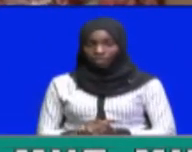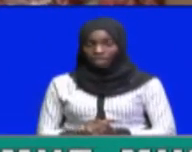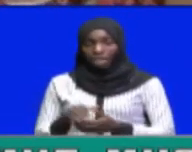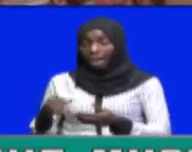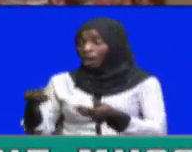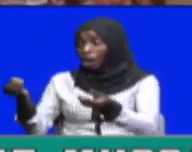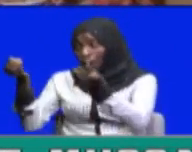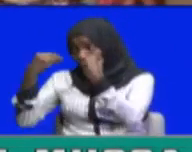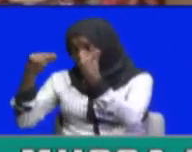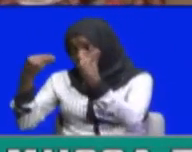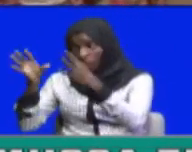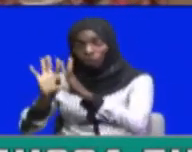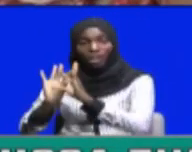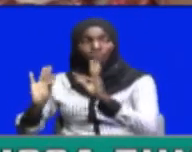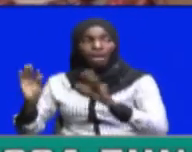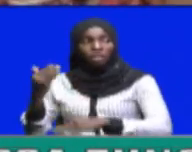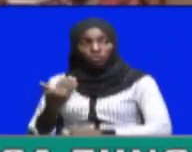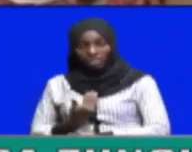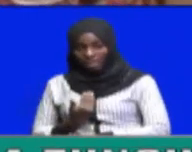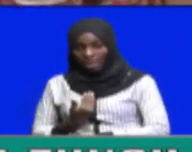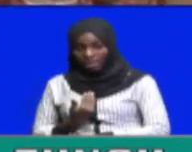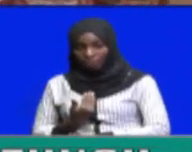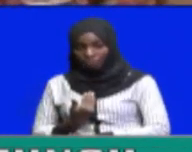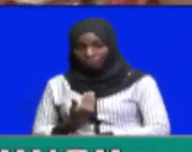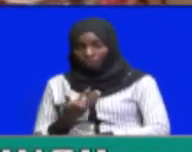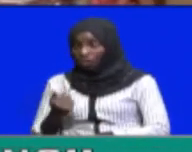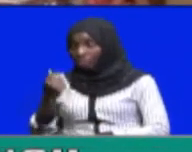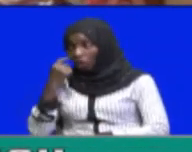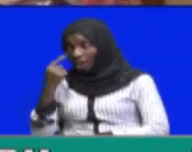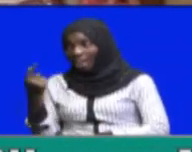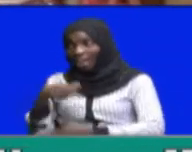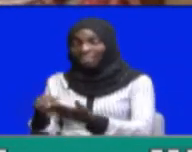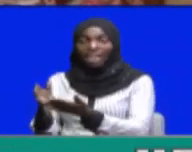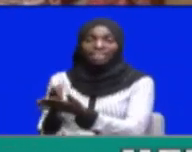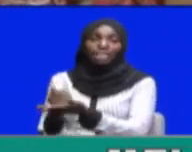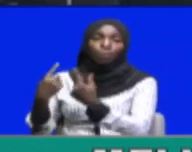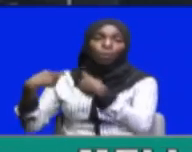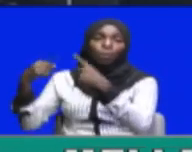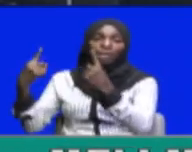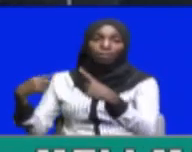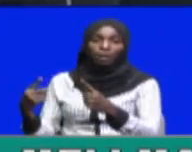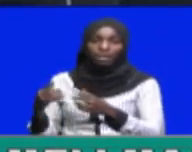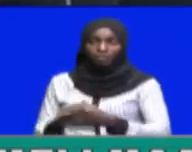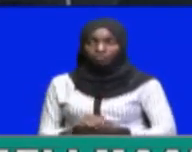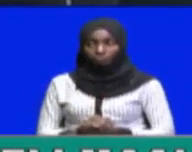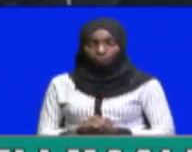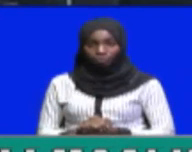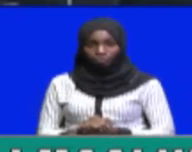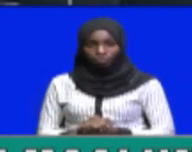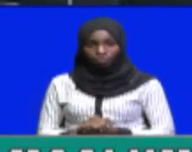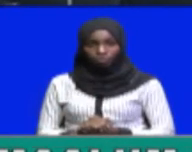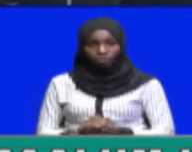yalojitosheleza katika misingi inayotizama kila sekta na kila nyanja mbalimbali. Mkuu wa kurugenzi